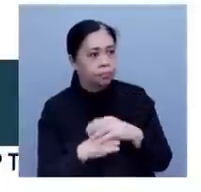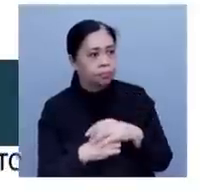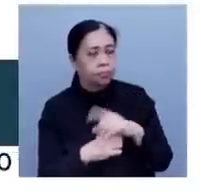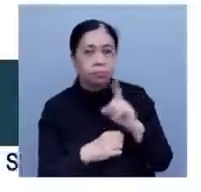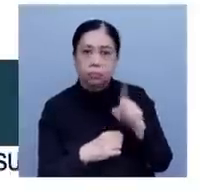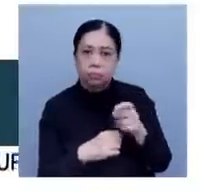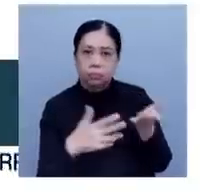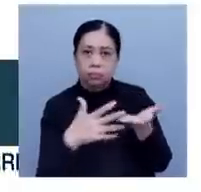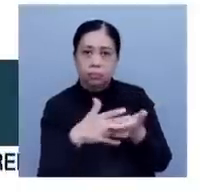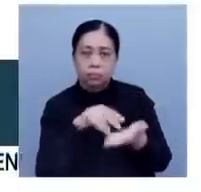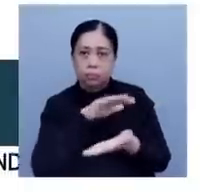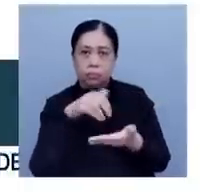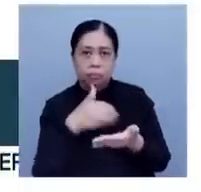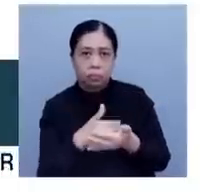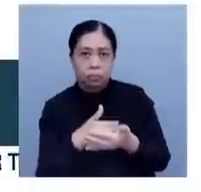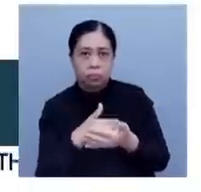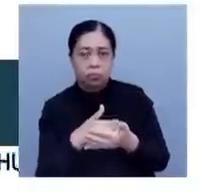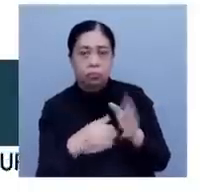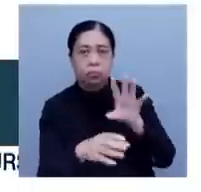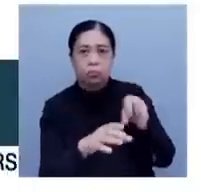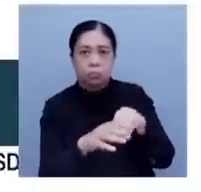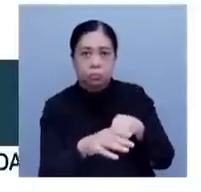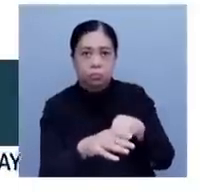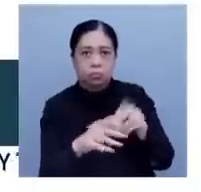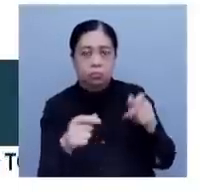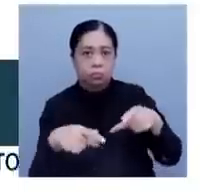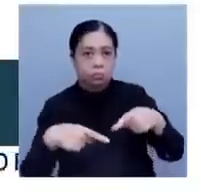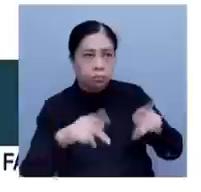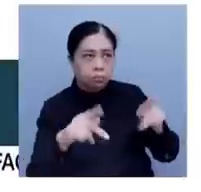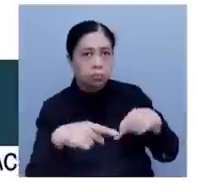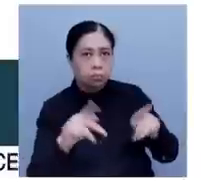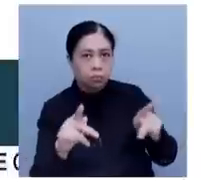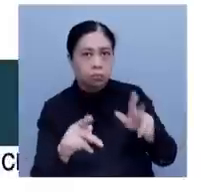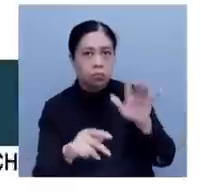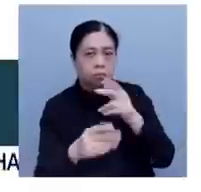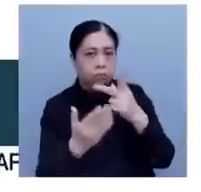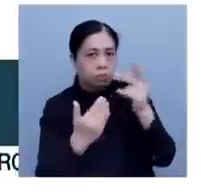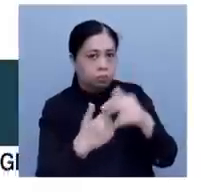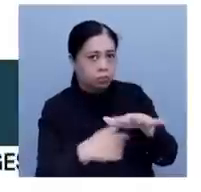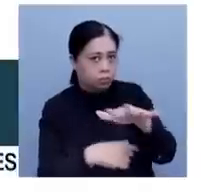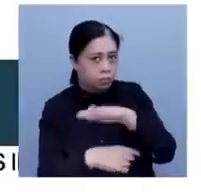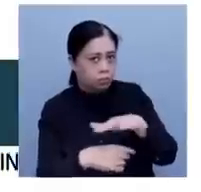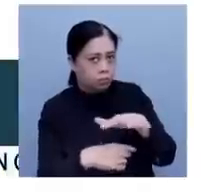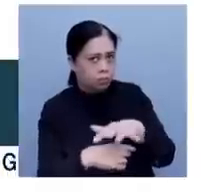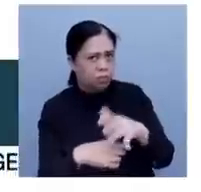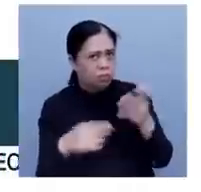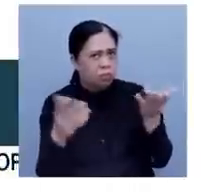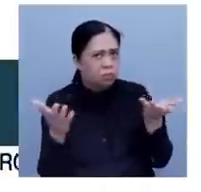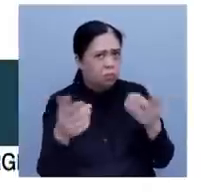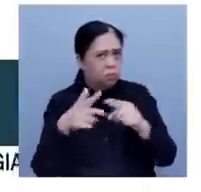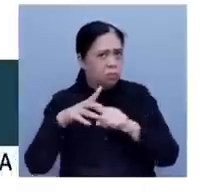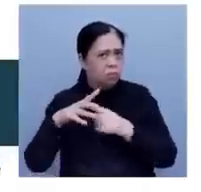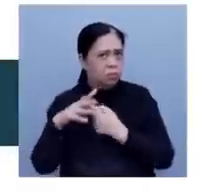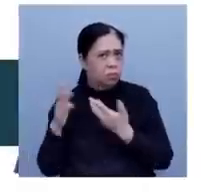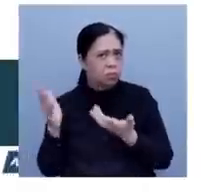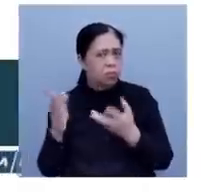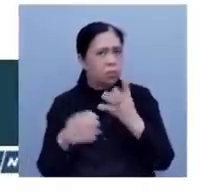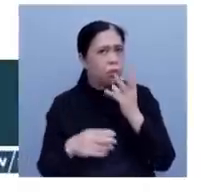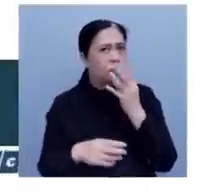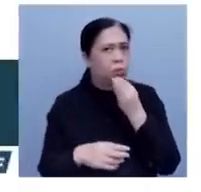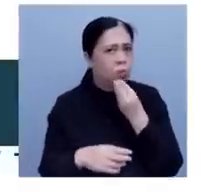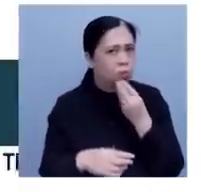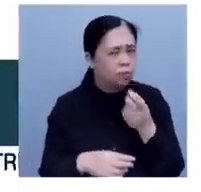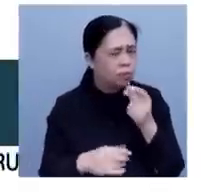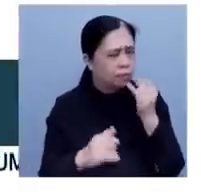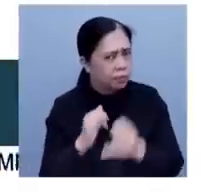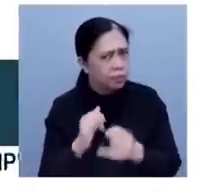kasuhan lahat ng kasangkot sa pagpayag sa reclamation projects na ito. Saan ho magsisimula? At sino po